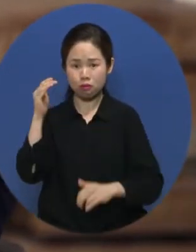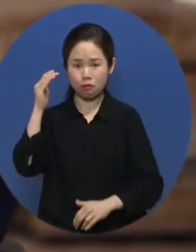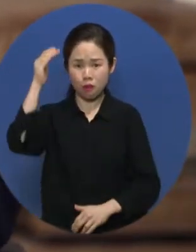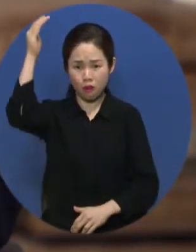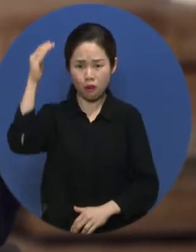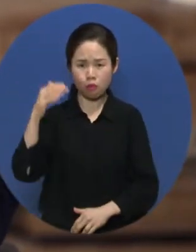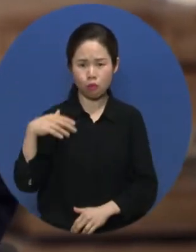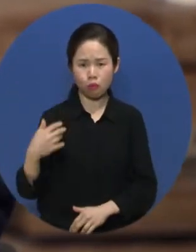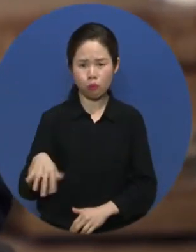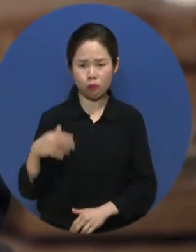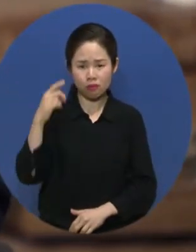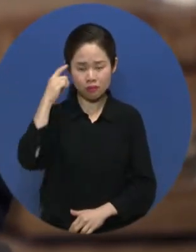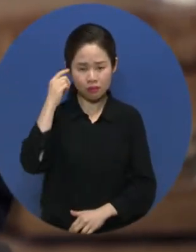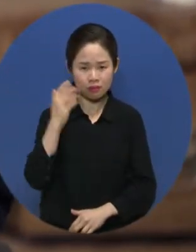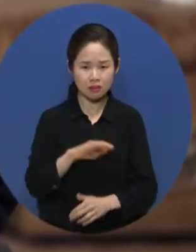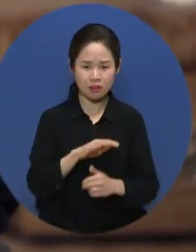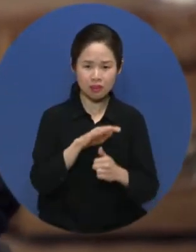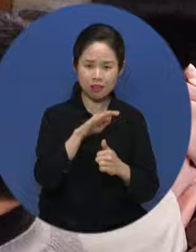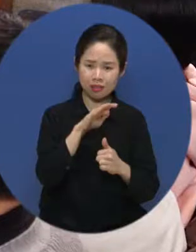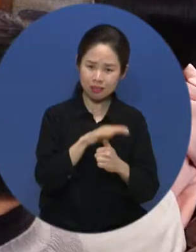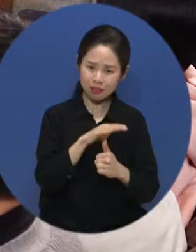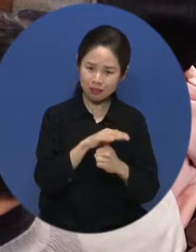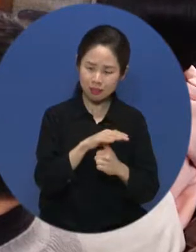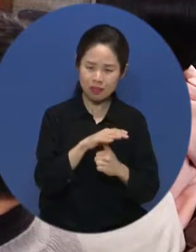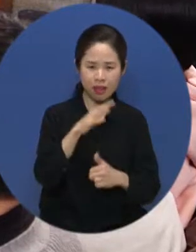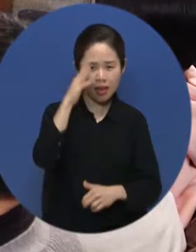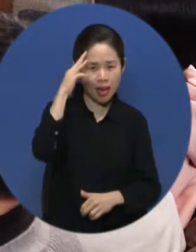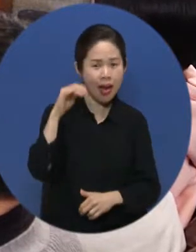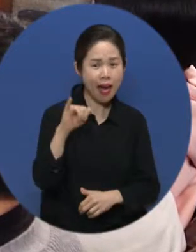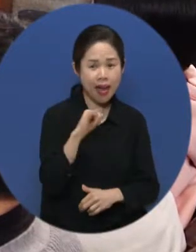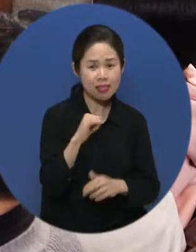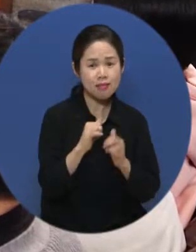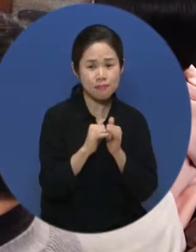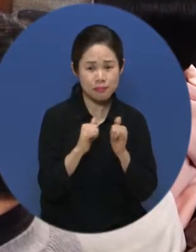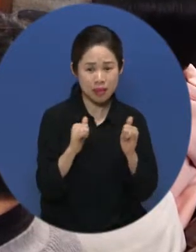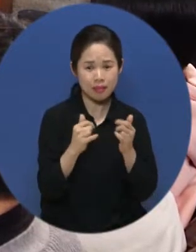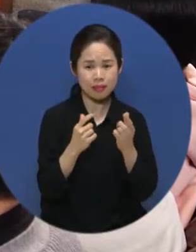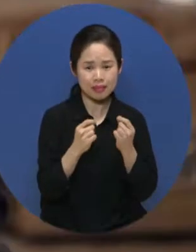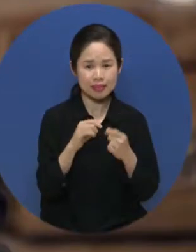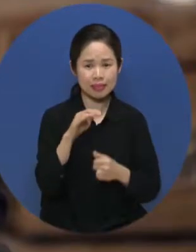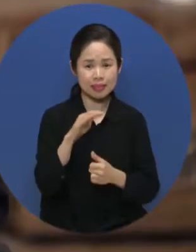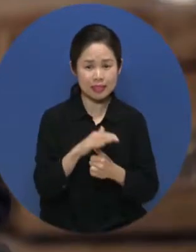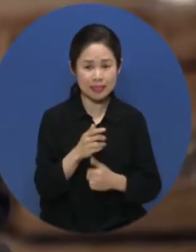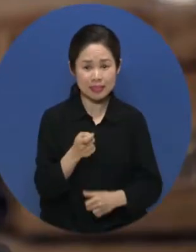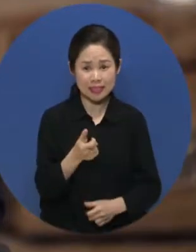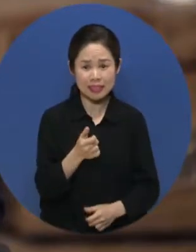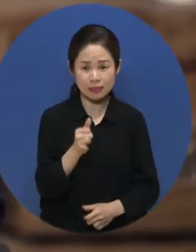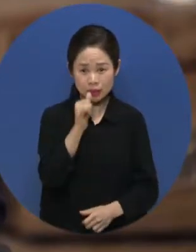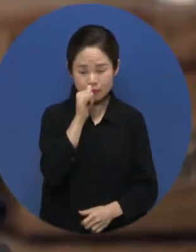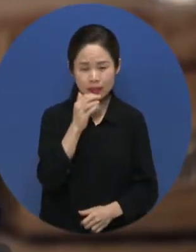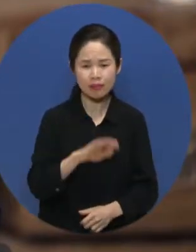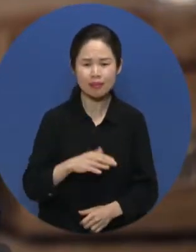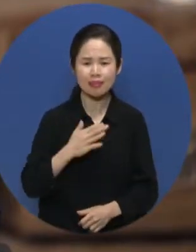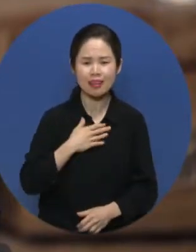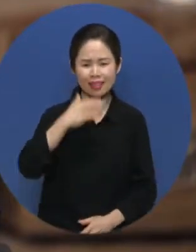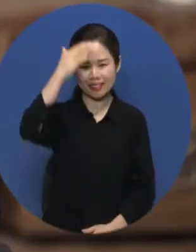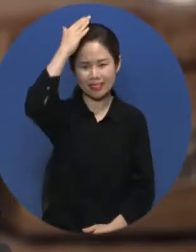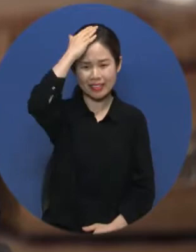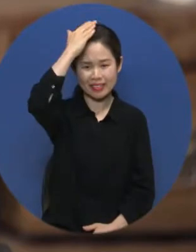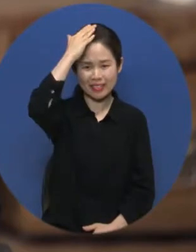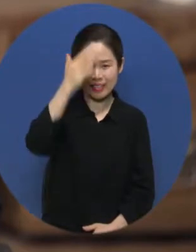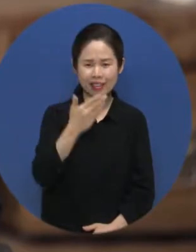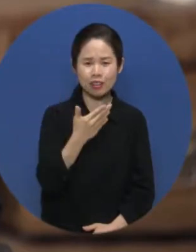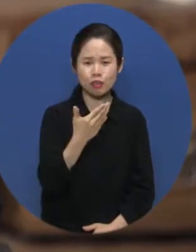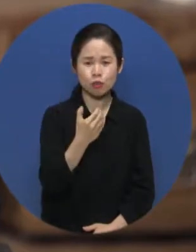쉬운데 작고, 물론 앤트맨 같이 작은 영웅도 있지만, 여러분이 보시는 저는 이제 키가 95cm 밖에